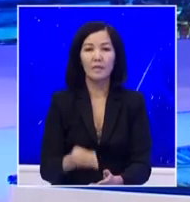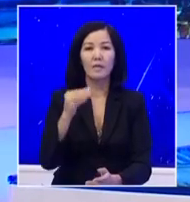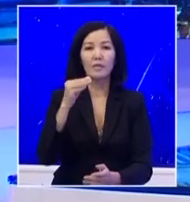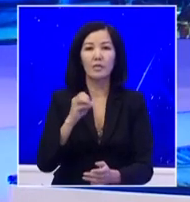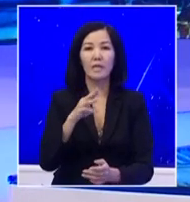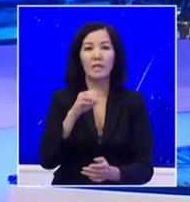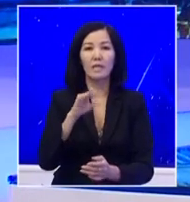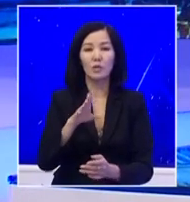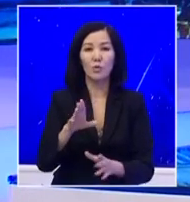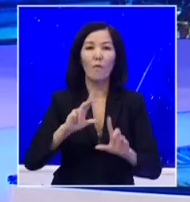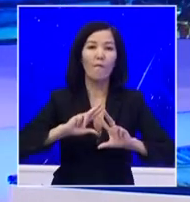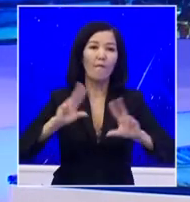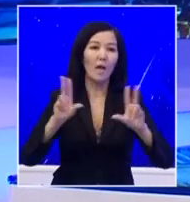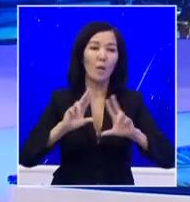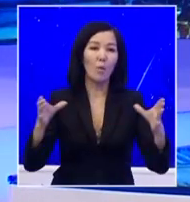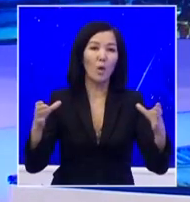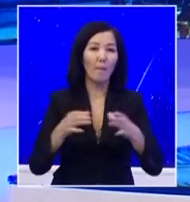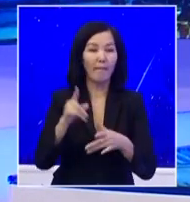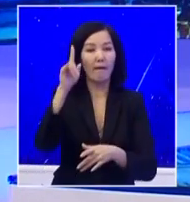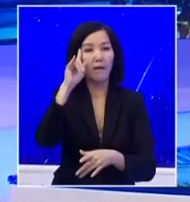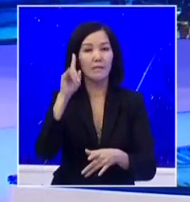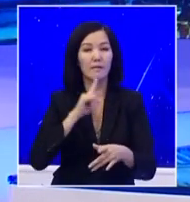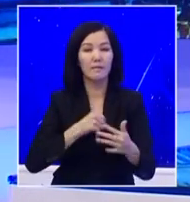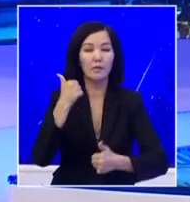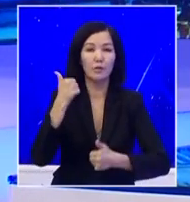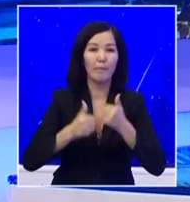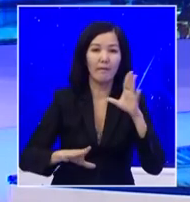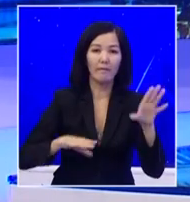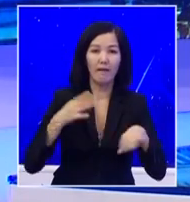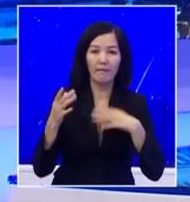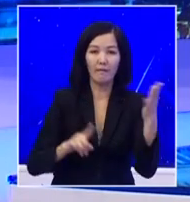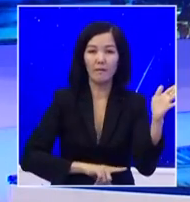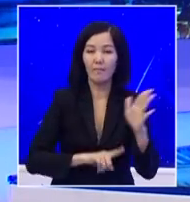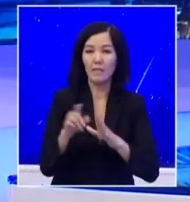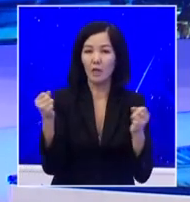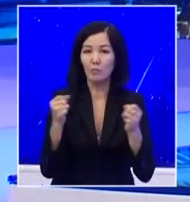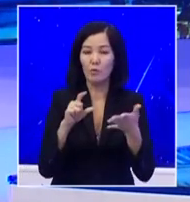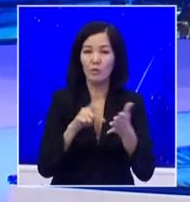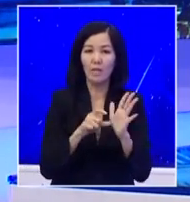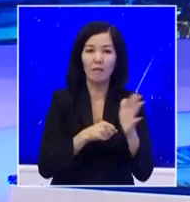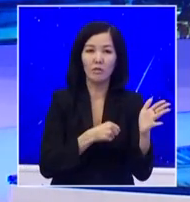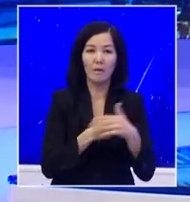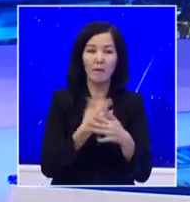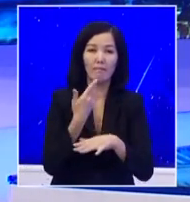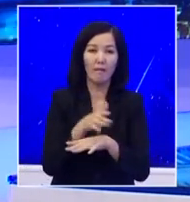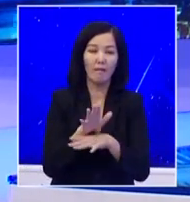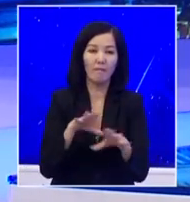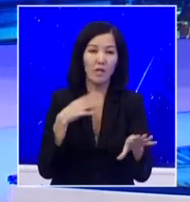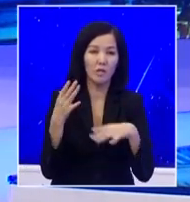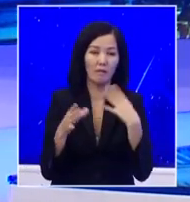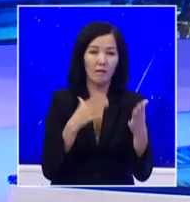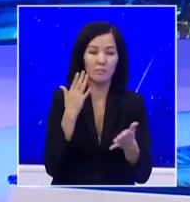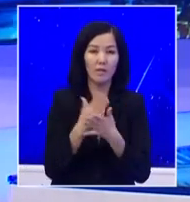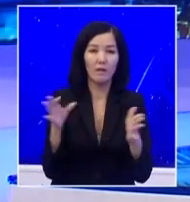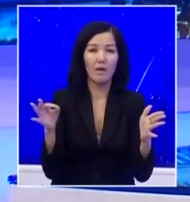Жетісу волейбол командасы Қазақстан чемпионатына дайындықты бастады. Спорт залдар жабық болғандықтан атлеттер далада жаттығып жатыр. Басты